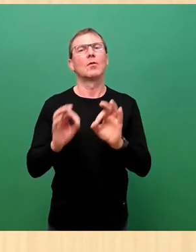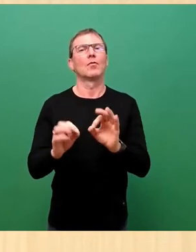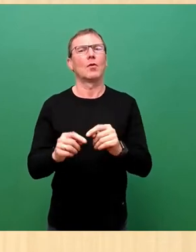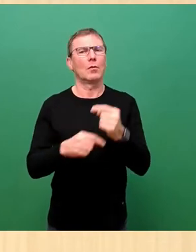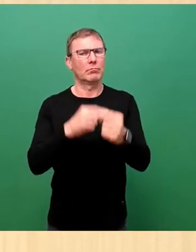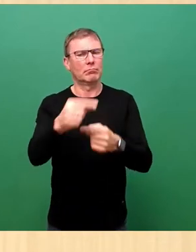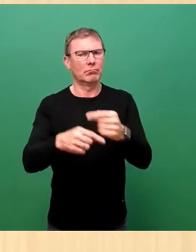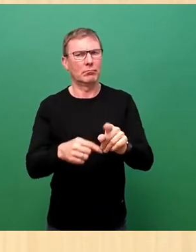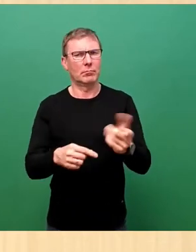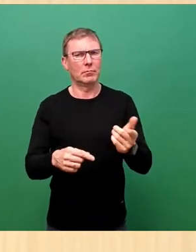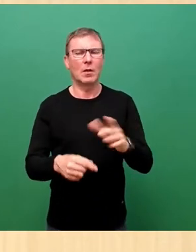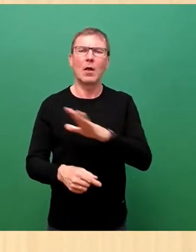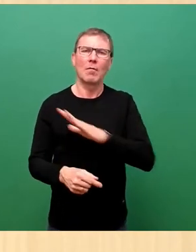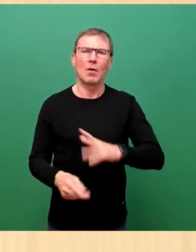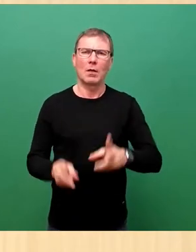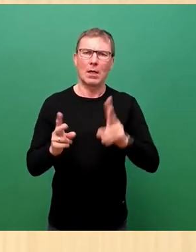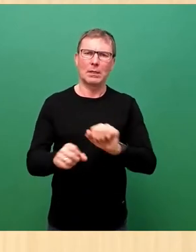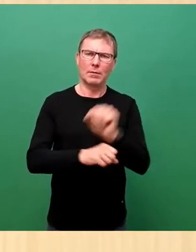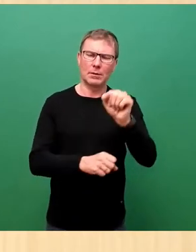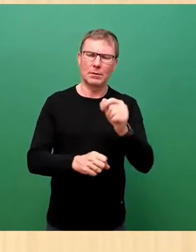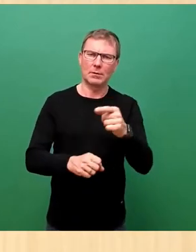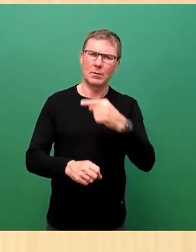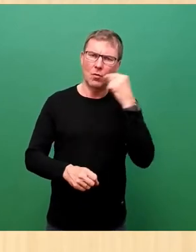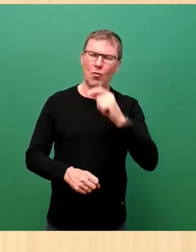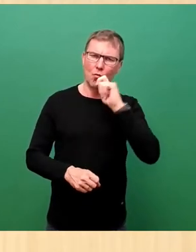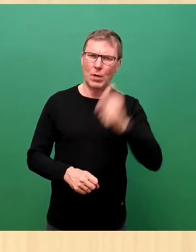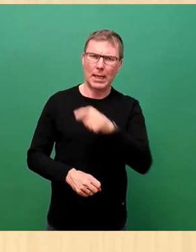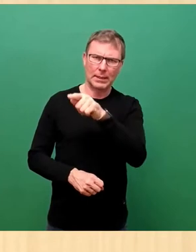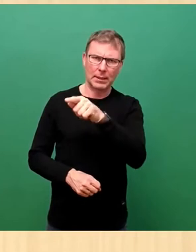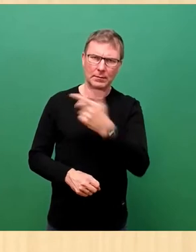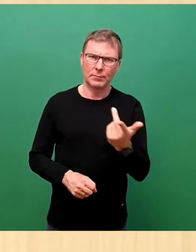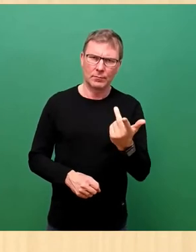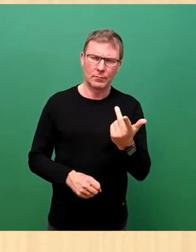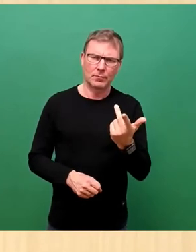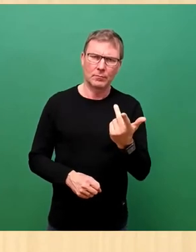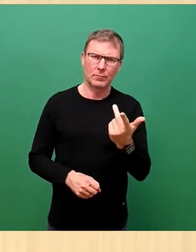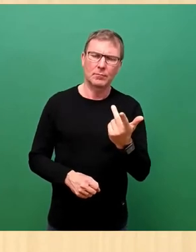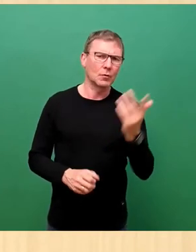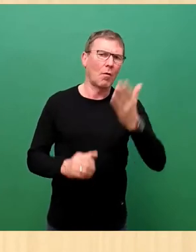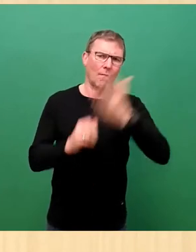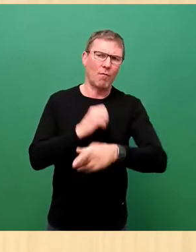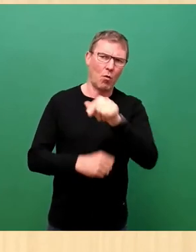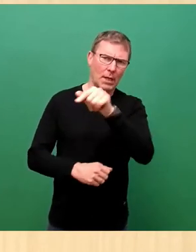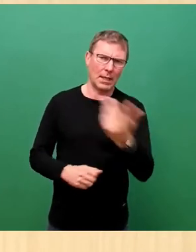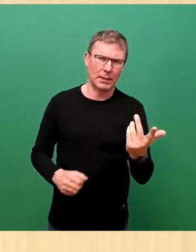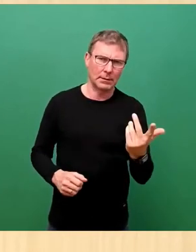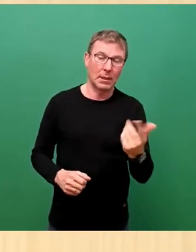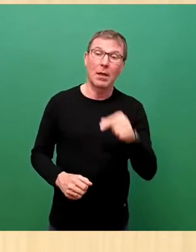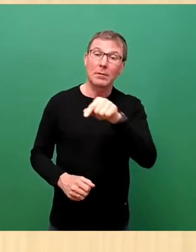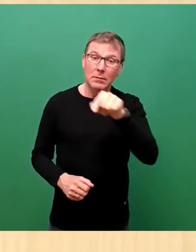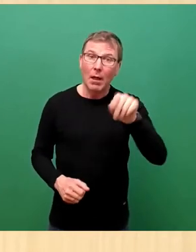das völkerrechtswidrige Vorgehen in der Ukraine zu verurteilen, und darunter waren doch auch